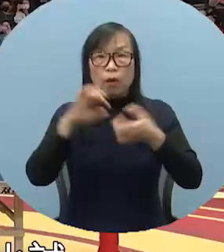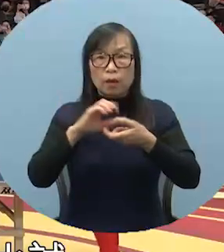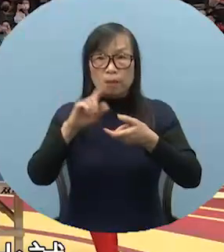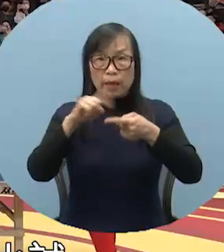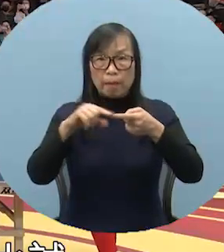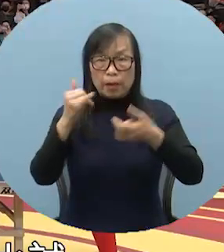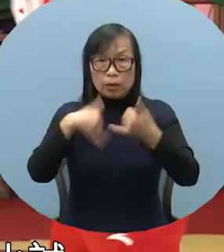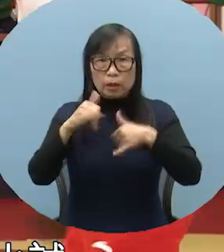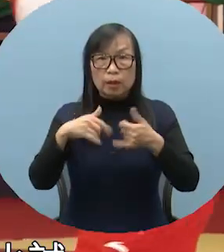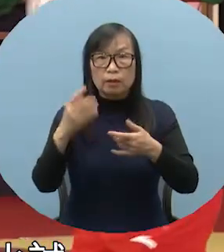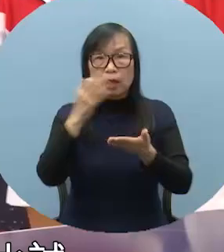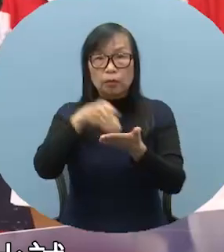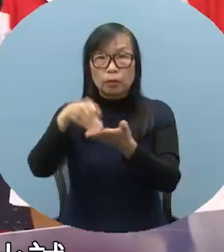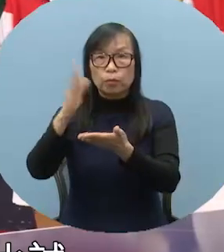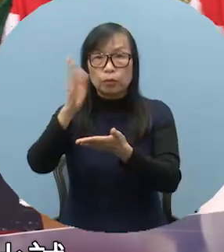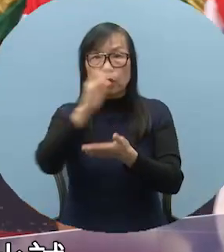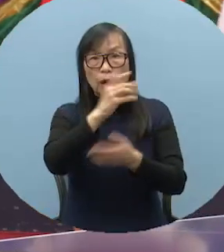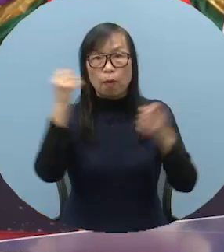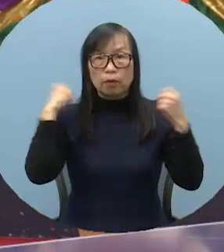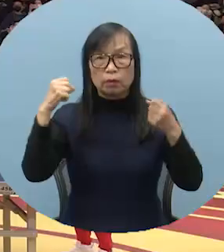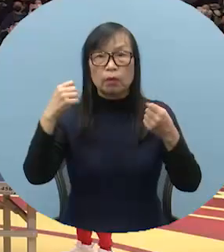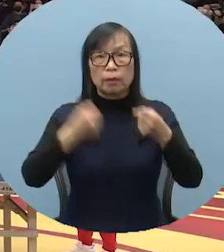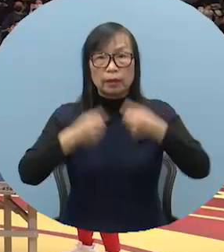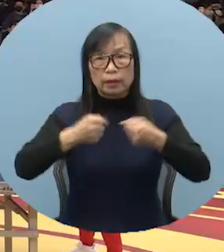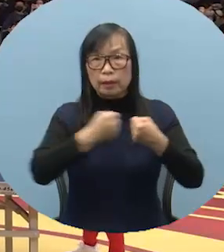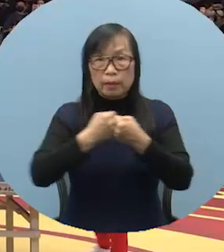参与不同的运动和竞技比试，